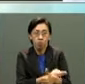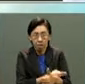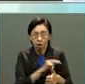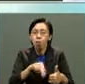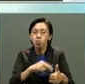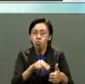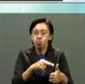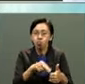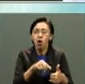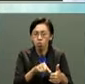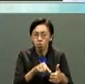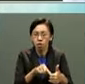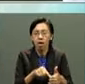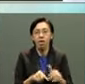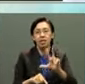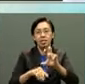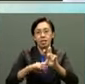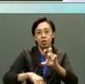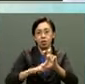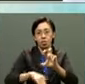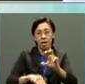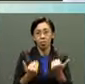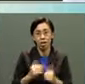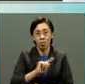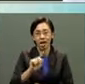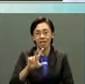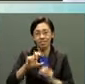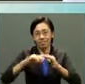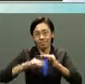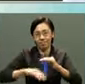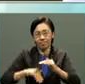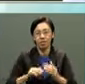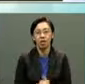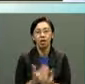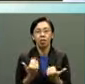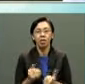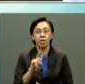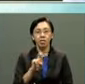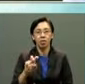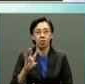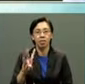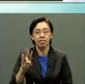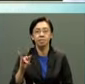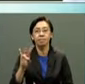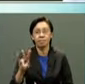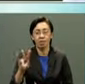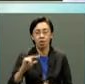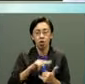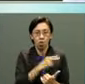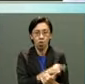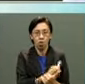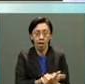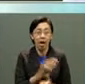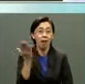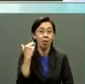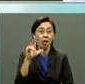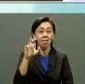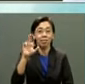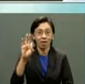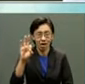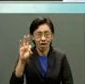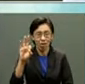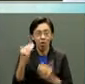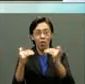ยาบาลต่ำกว่า300วันแรกแล้วนะครับก็คือ277รายเมื่อวานนี้309